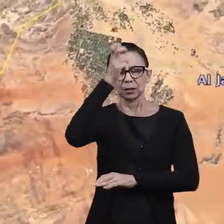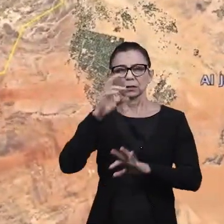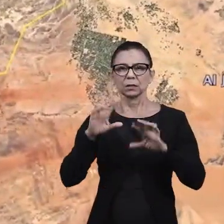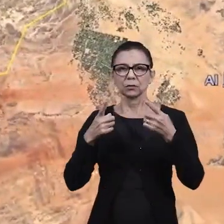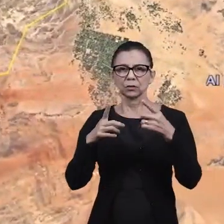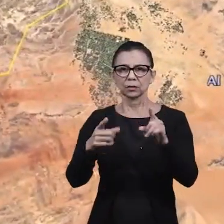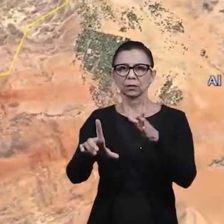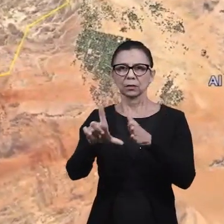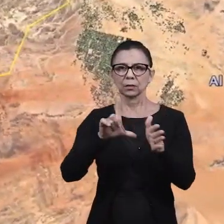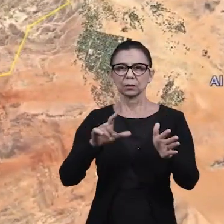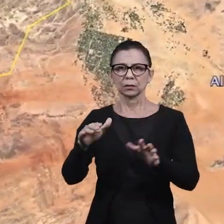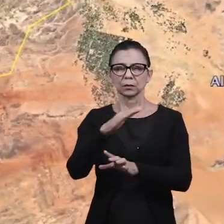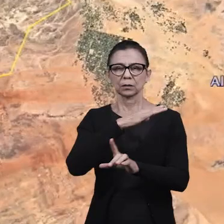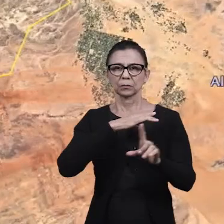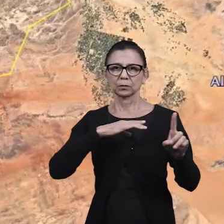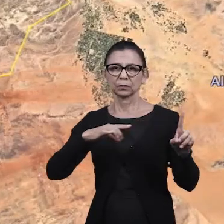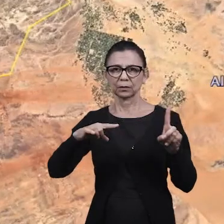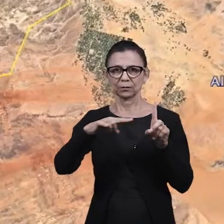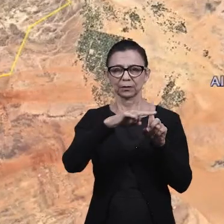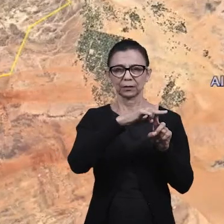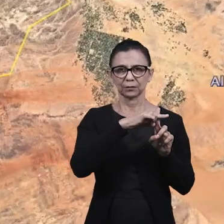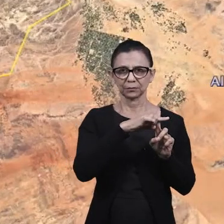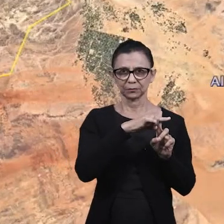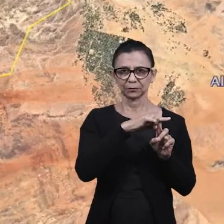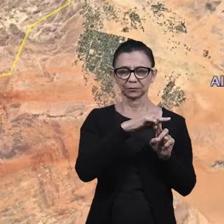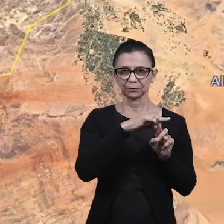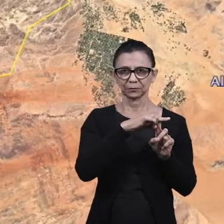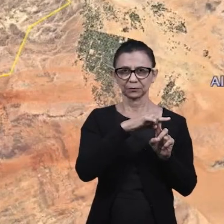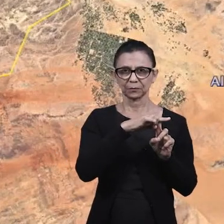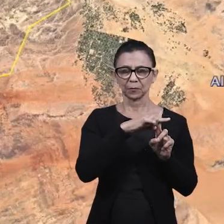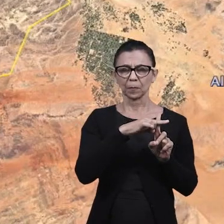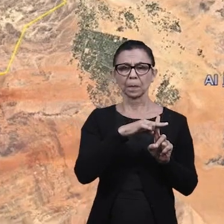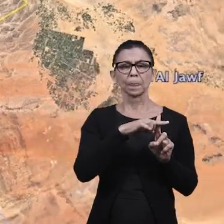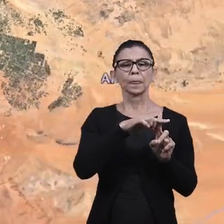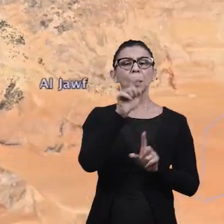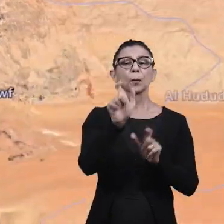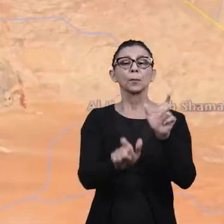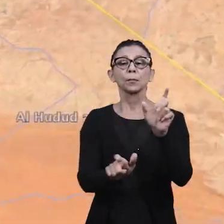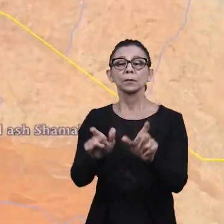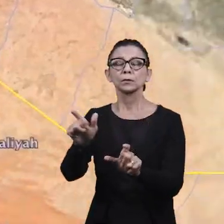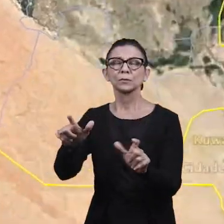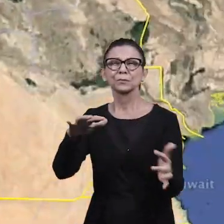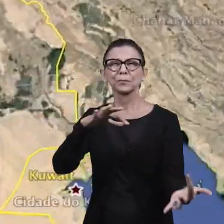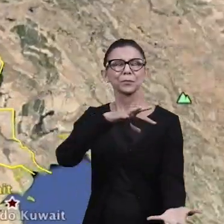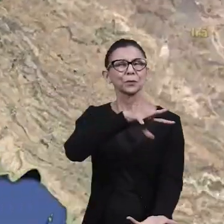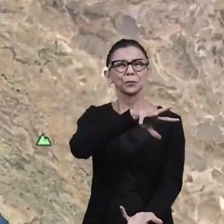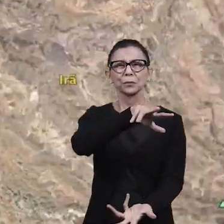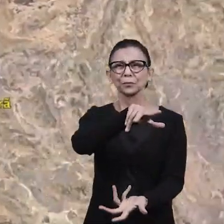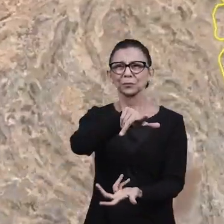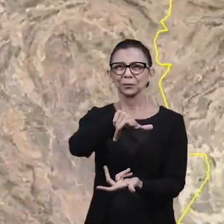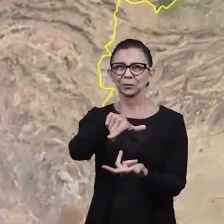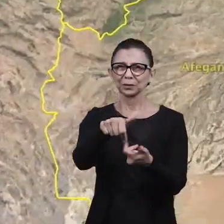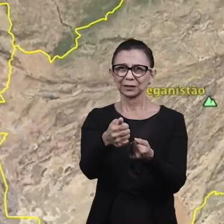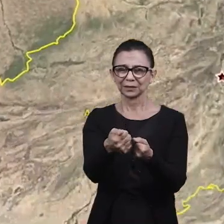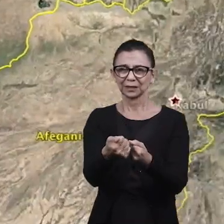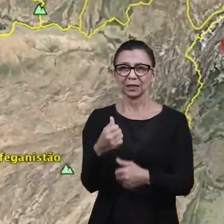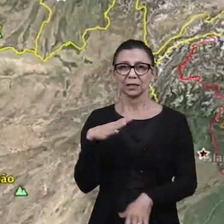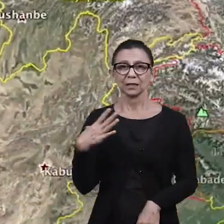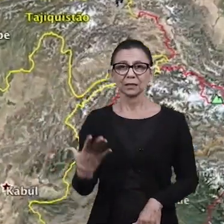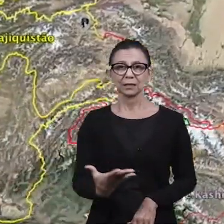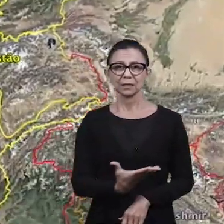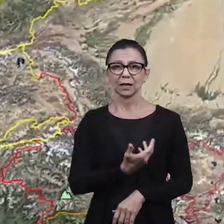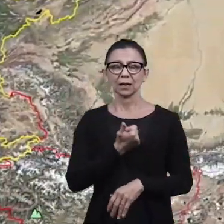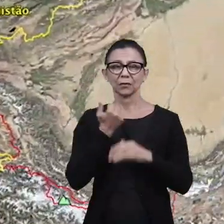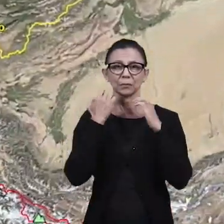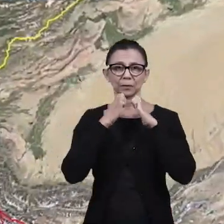Seigneur Jésus à la veille de sa mort à la croix de Calvaire. Des personnes de toutes les parties du monde sont